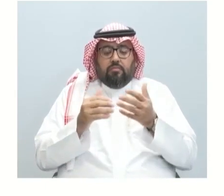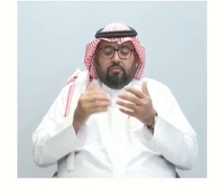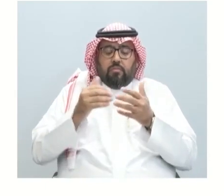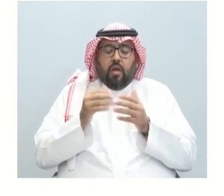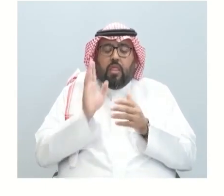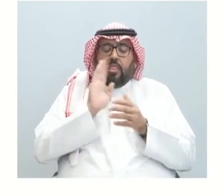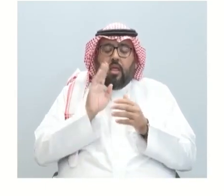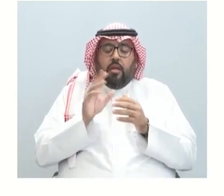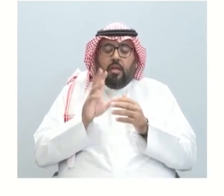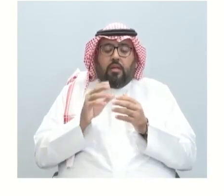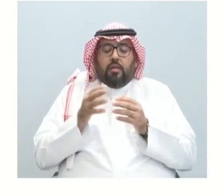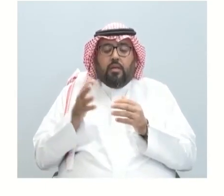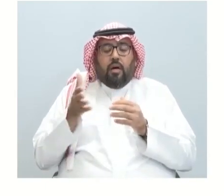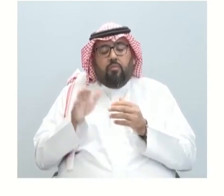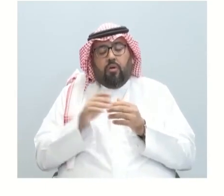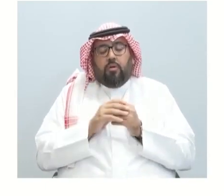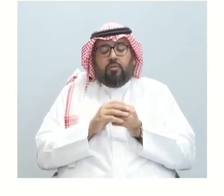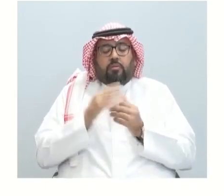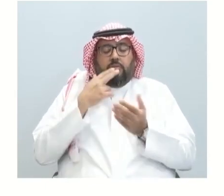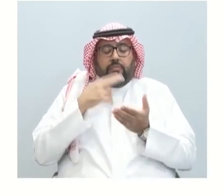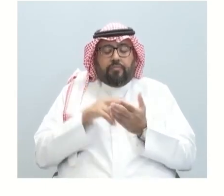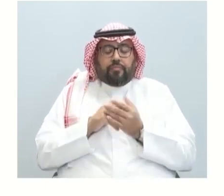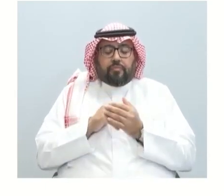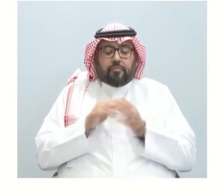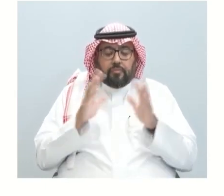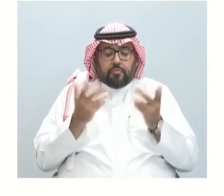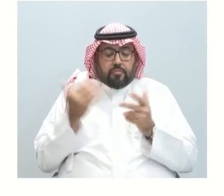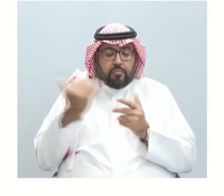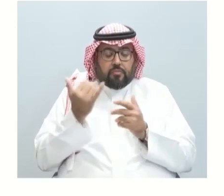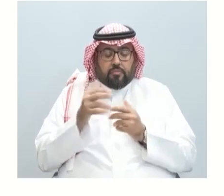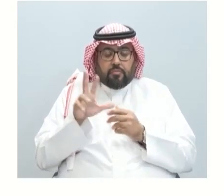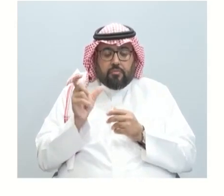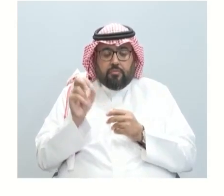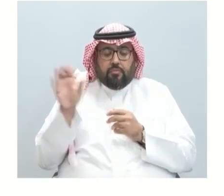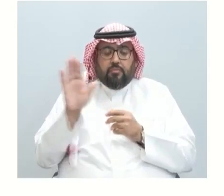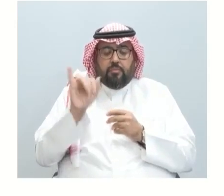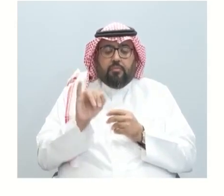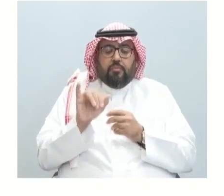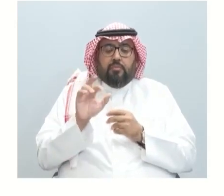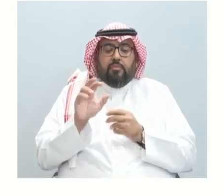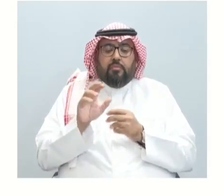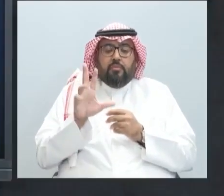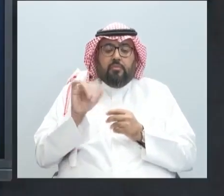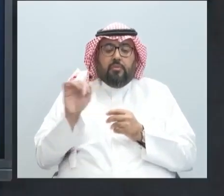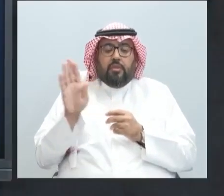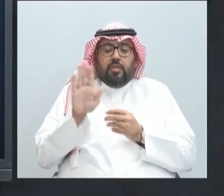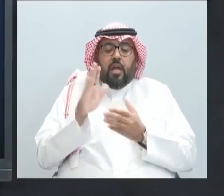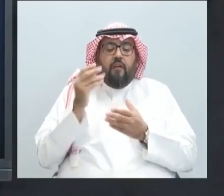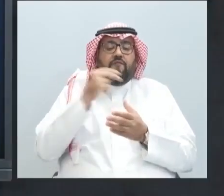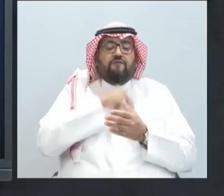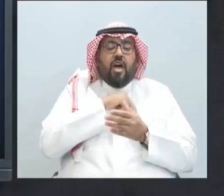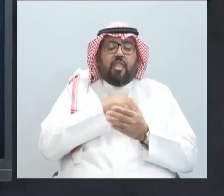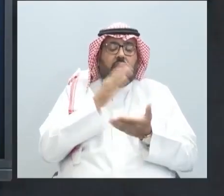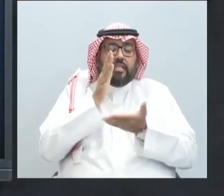وتعويض الخلايا التالفه هنا بتعبير اخر نستطيع ما هي اهميه الانقسام المتساوي ما هي فائده الانقسام المتساوي ما هو